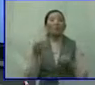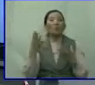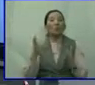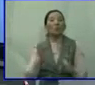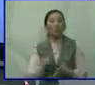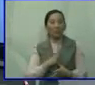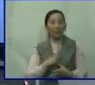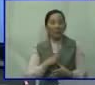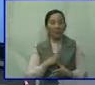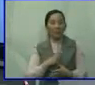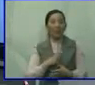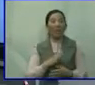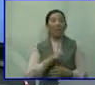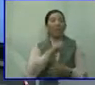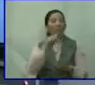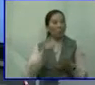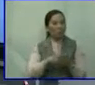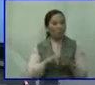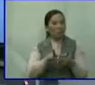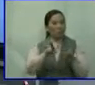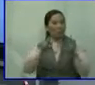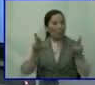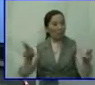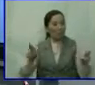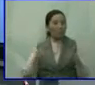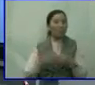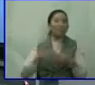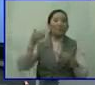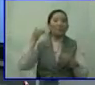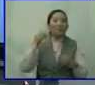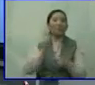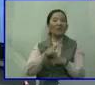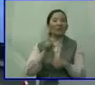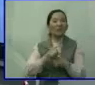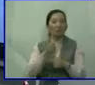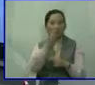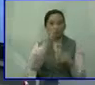внимание, вопрос похож на вопрос предыдущей задачи.